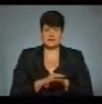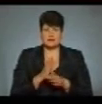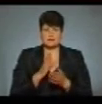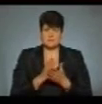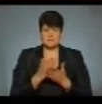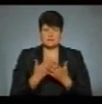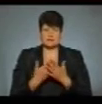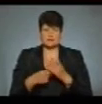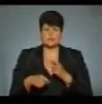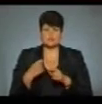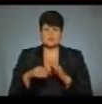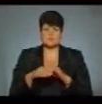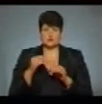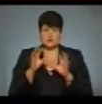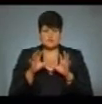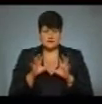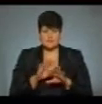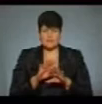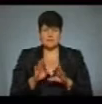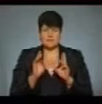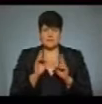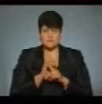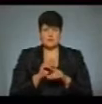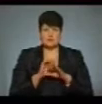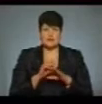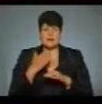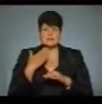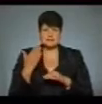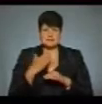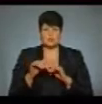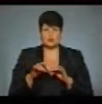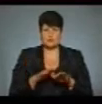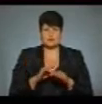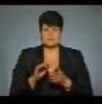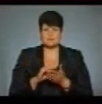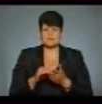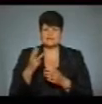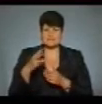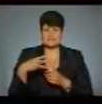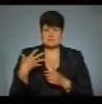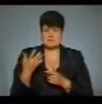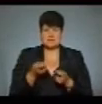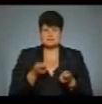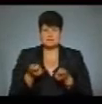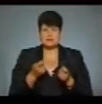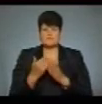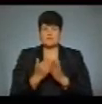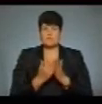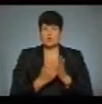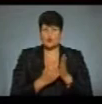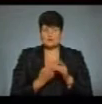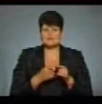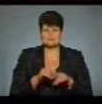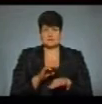ознаки порушень виборчого законодавства, тобто неналежного проведення агітаційної кампанії, і склали 35 адміністративних протоколів за цими